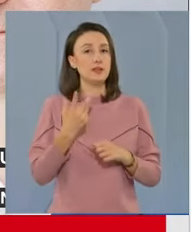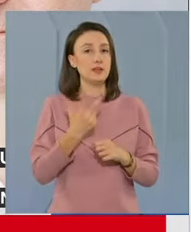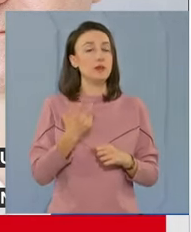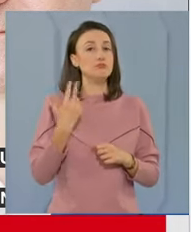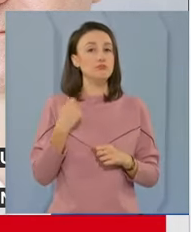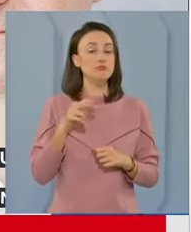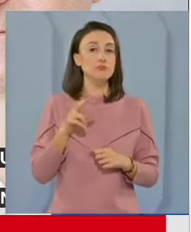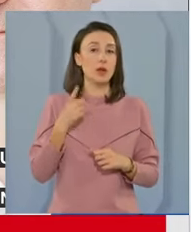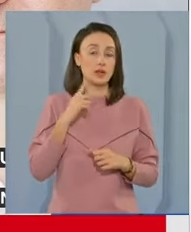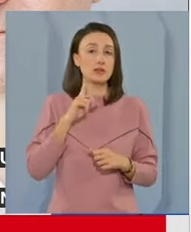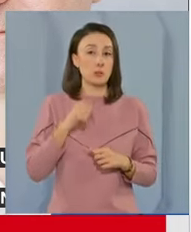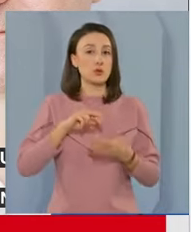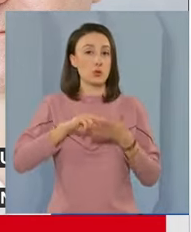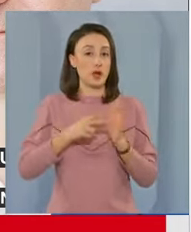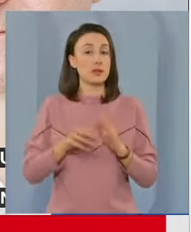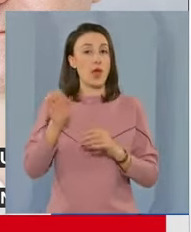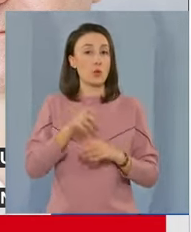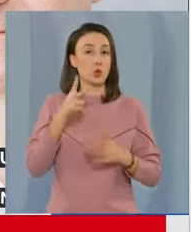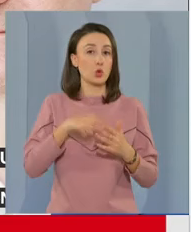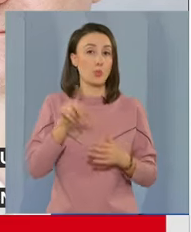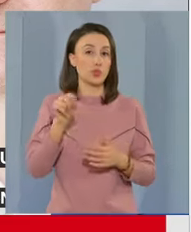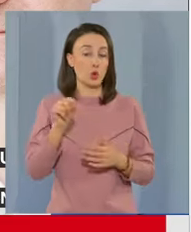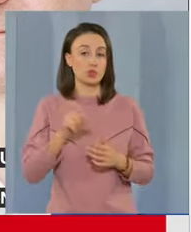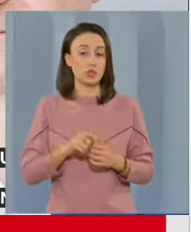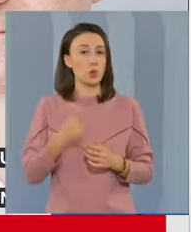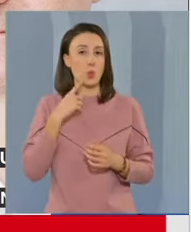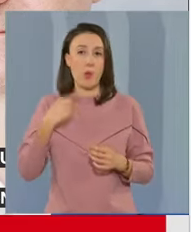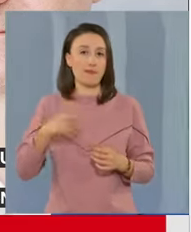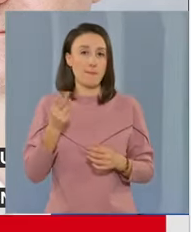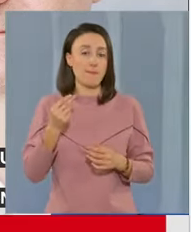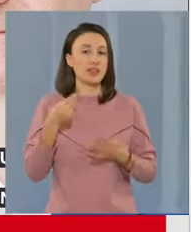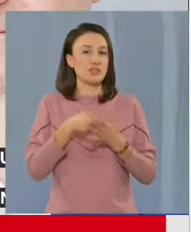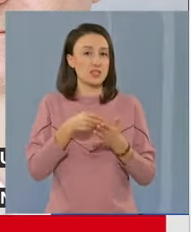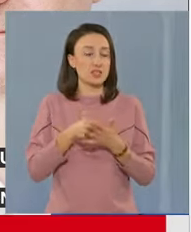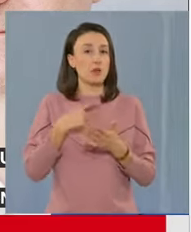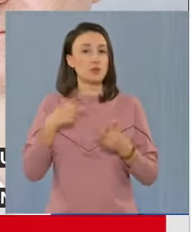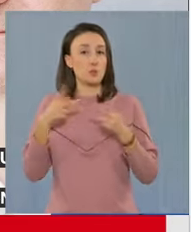trebuia să organizăm Euro 2020 și nu aveam bani de investiții că ne erau blocate conturile.